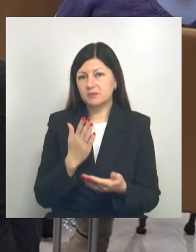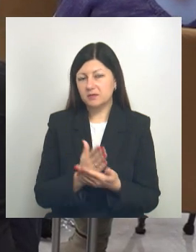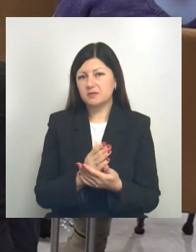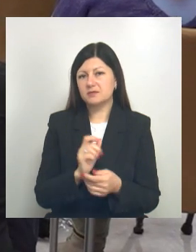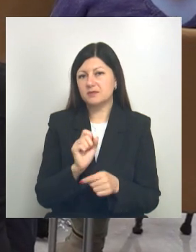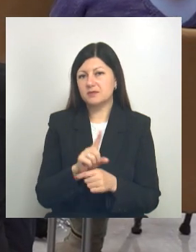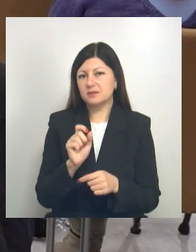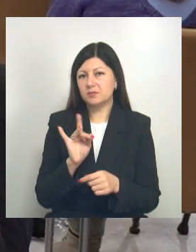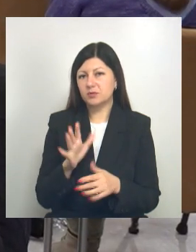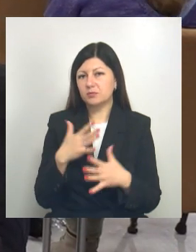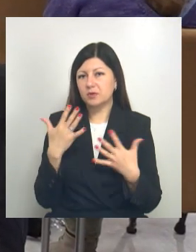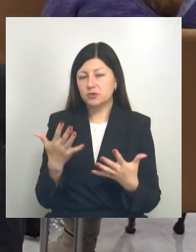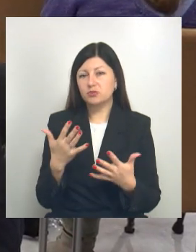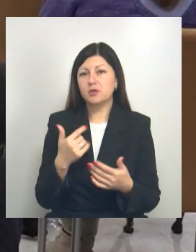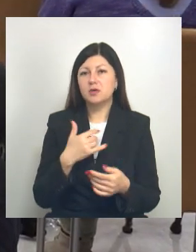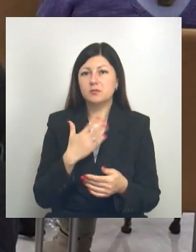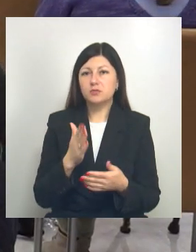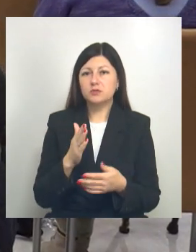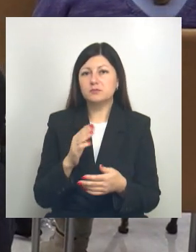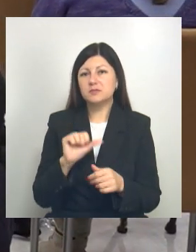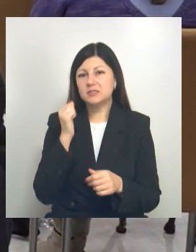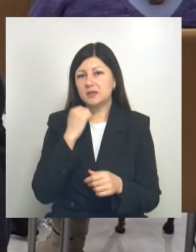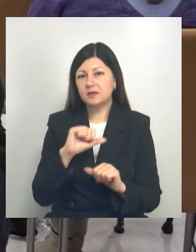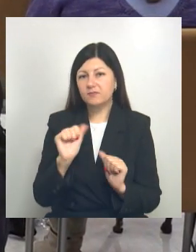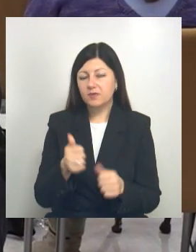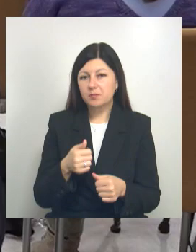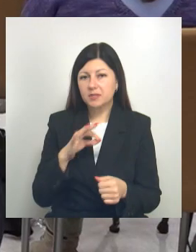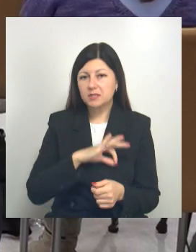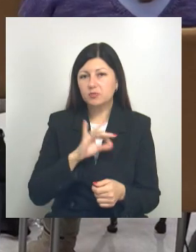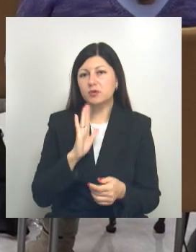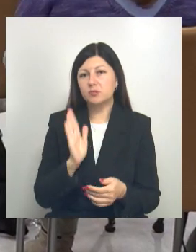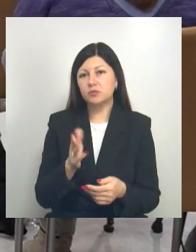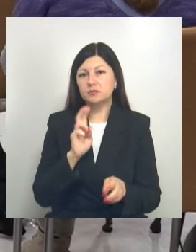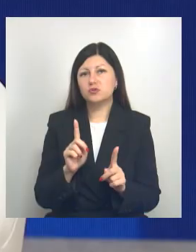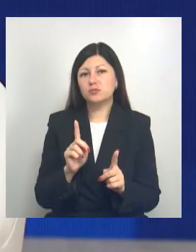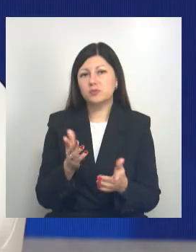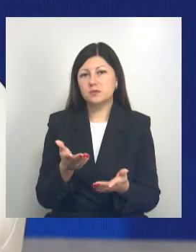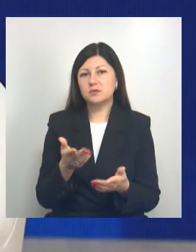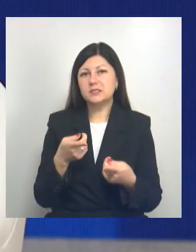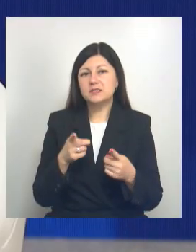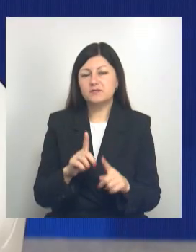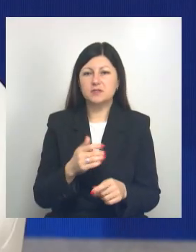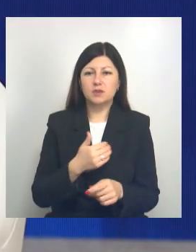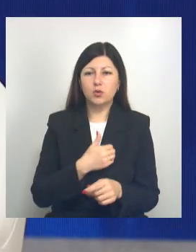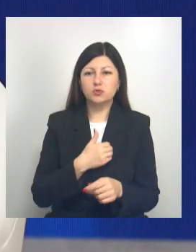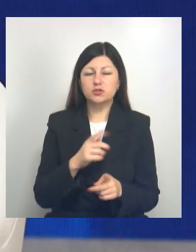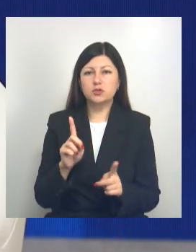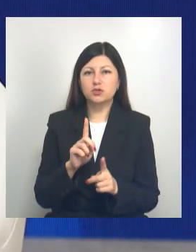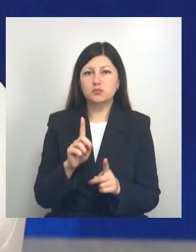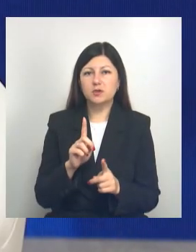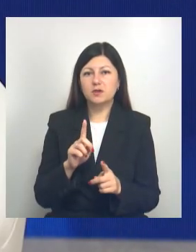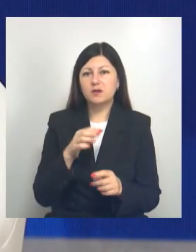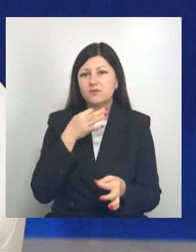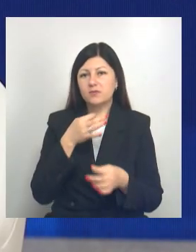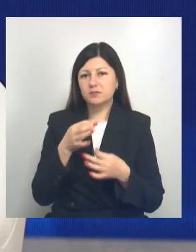востребовано, мы будем искать, использовать старые форматы и будем искать новые. Действительно, хочется, чтобы